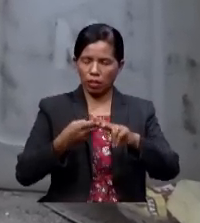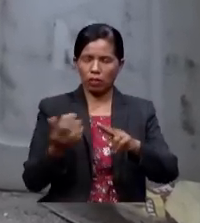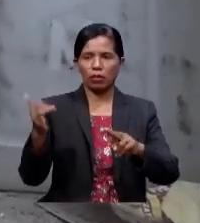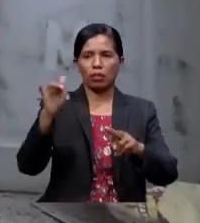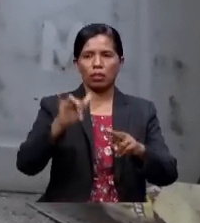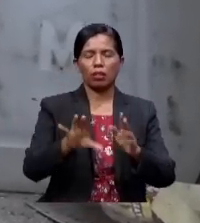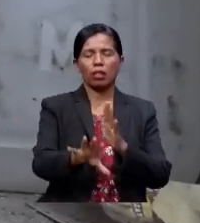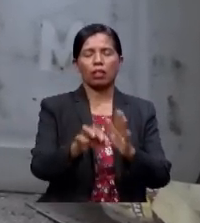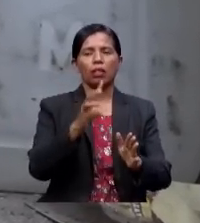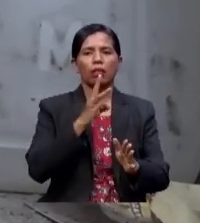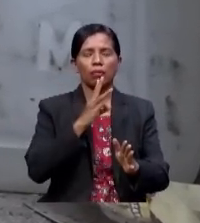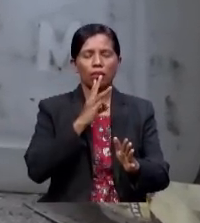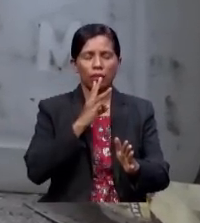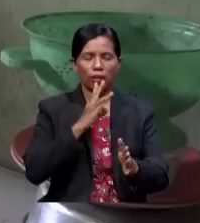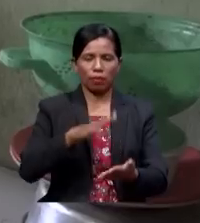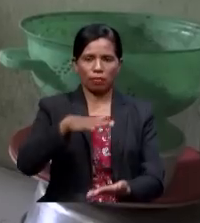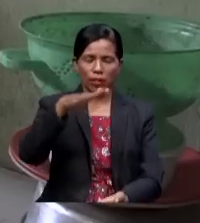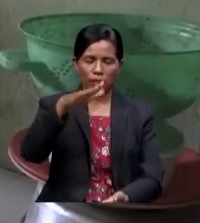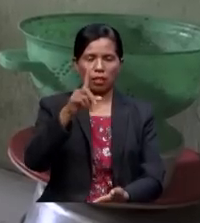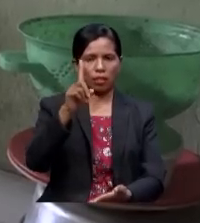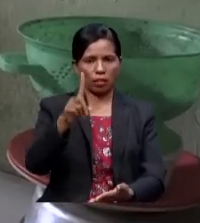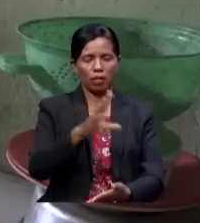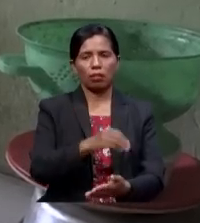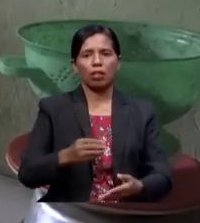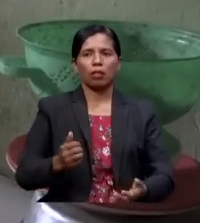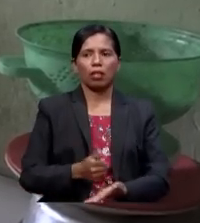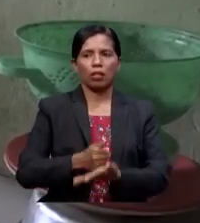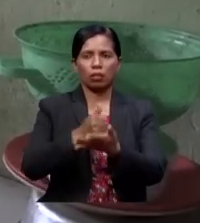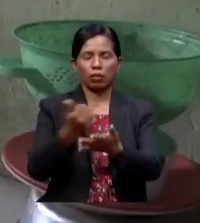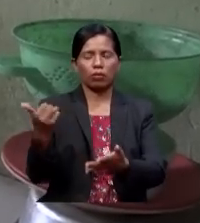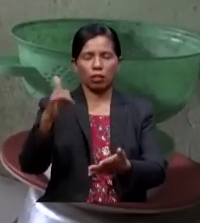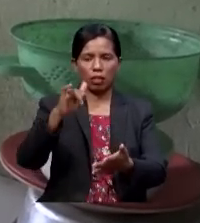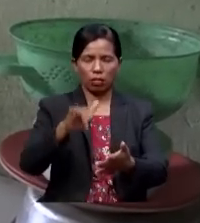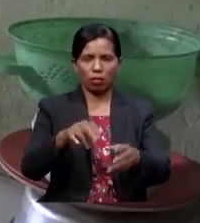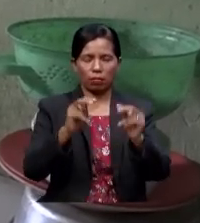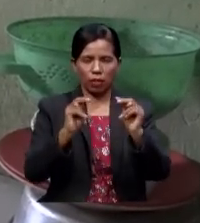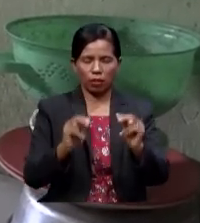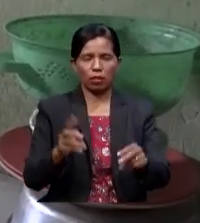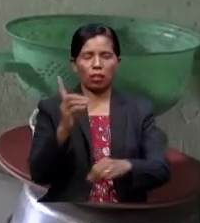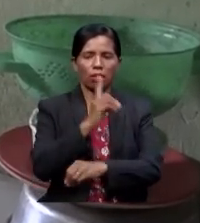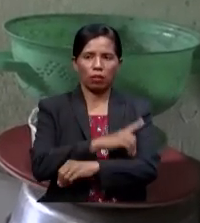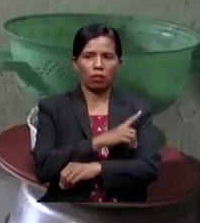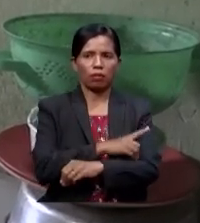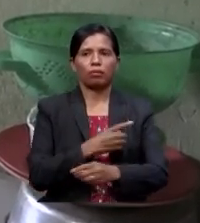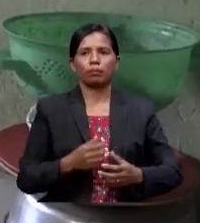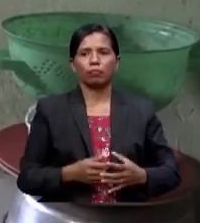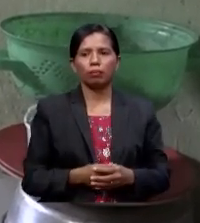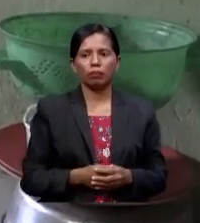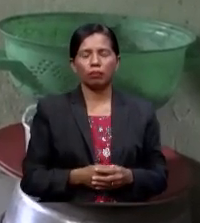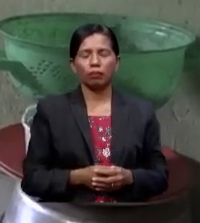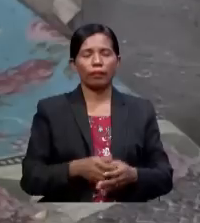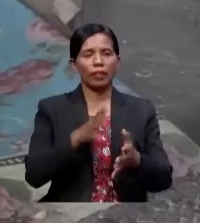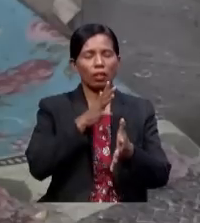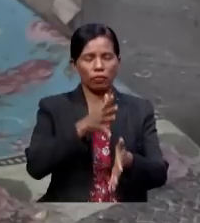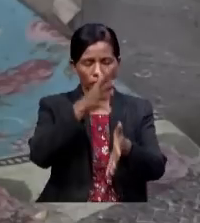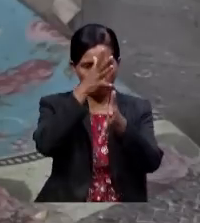hetang netik be litru lima atu responde sir na rua ne necessidade loro-loro avon na rua